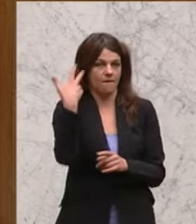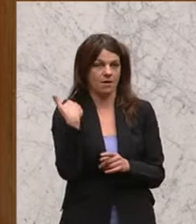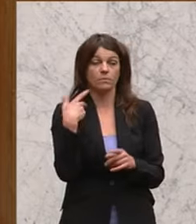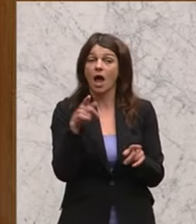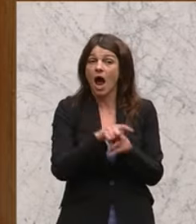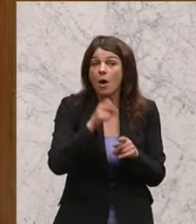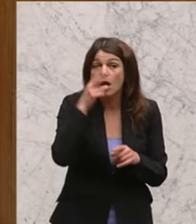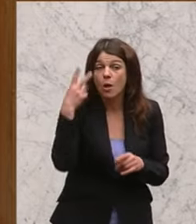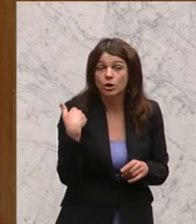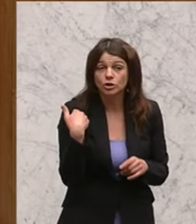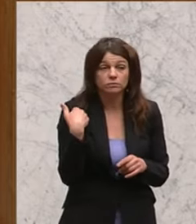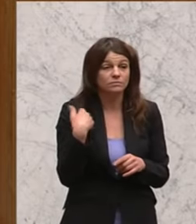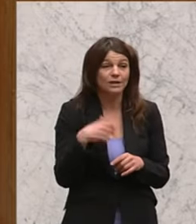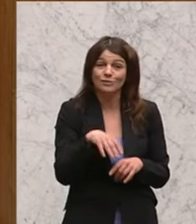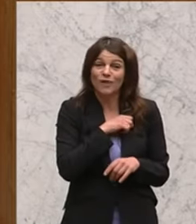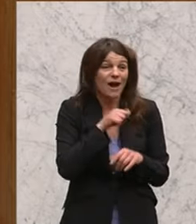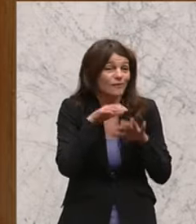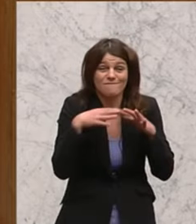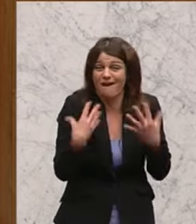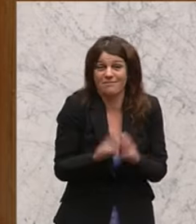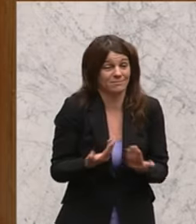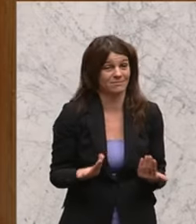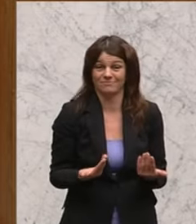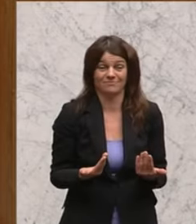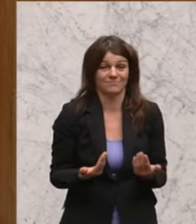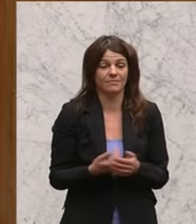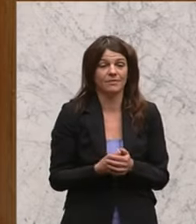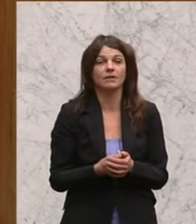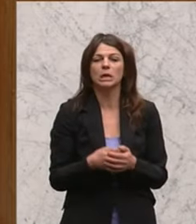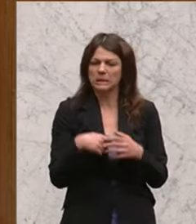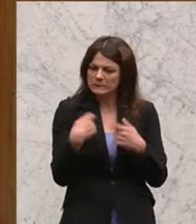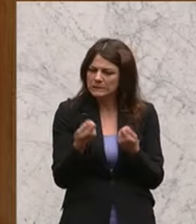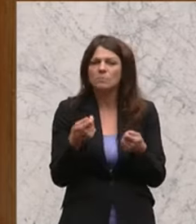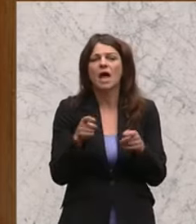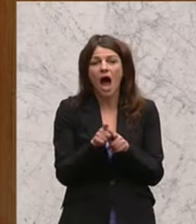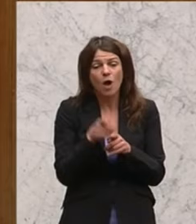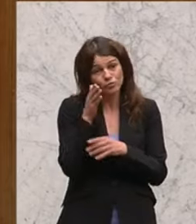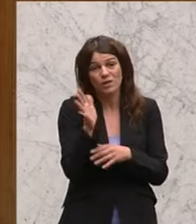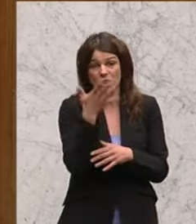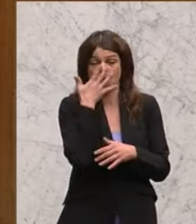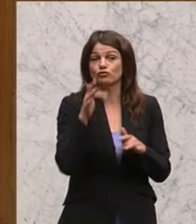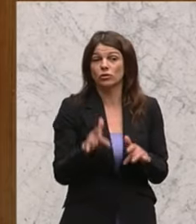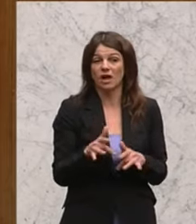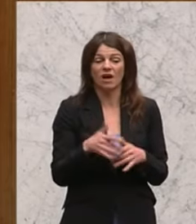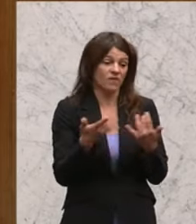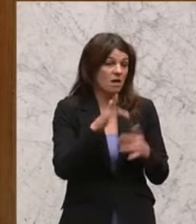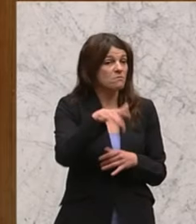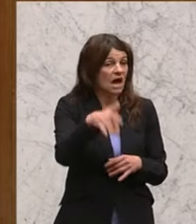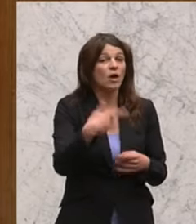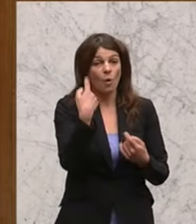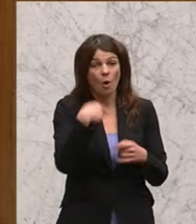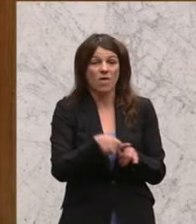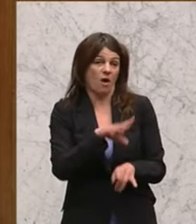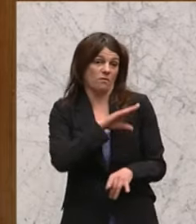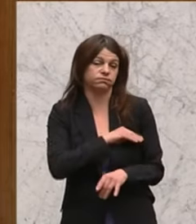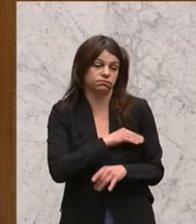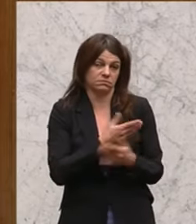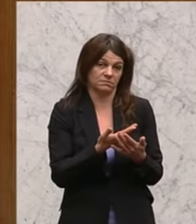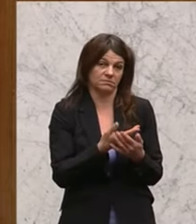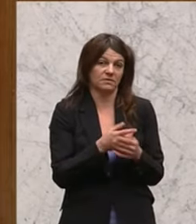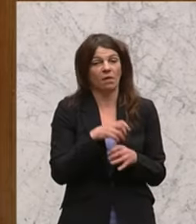logisch, dass uns nicht alles gelingen wird können, dass es Enttäuschungen geben wird, dass es Frust vielleicht auch da oder dort geben